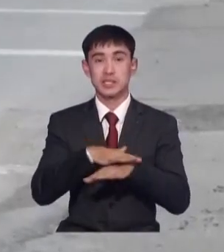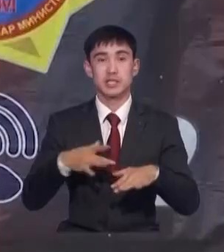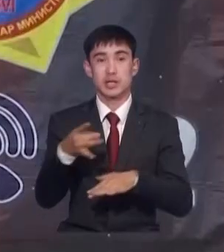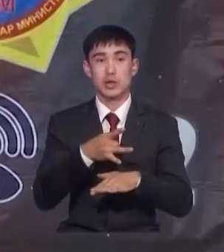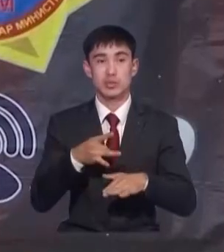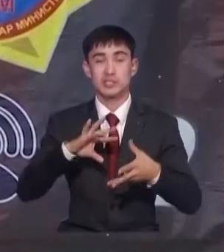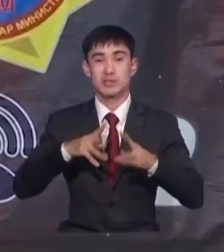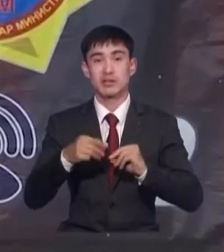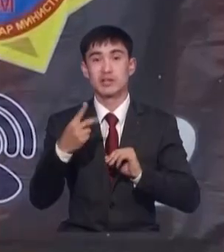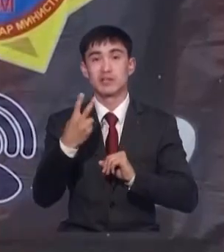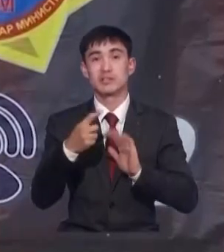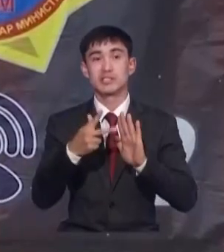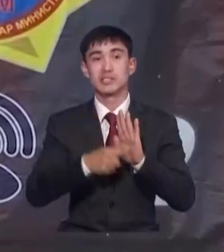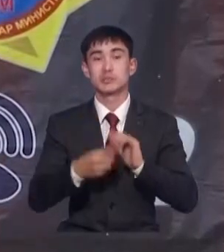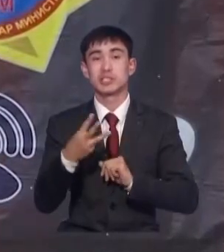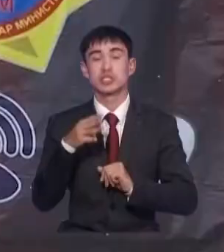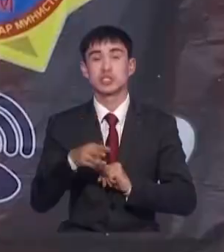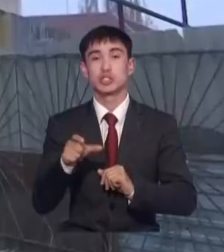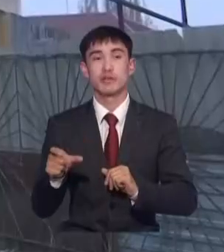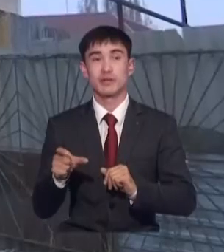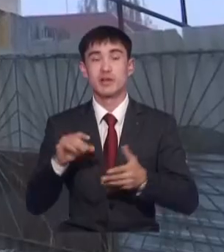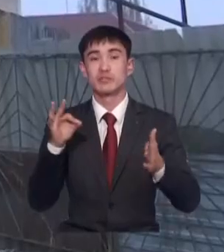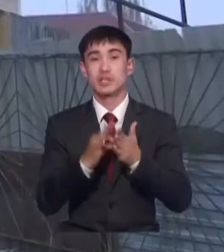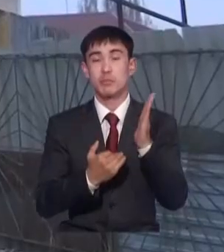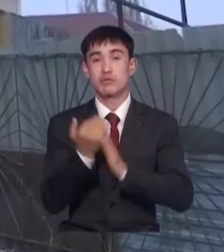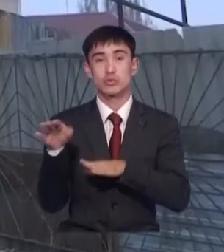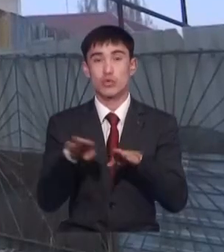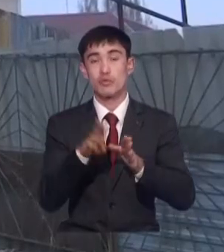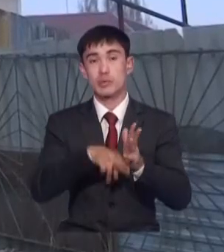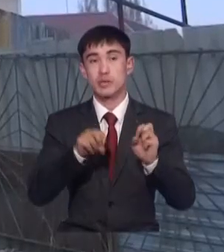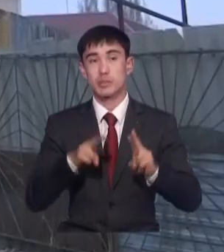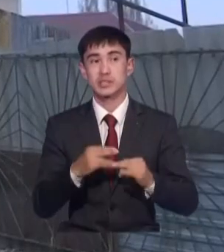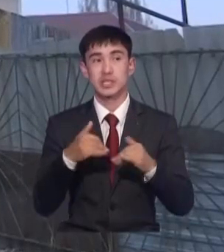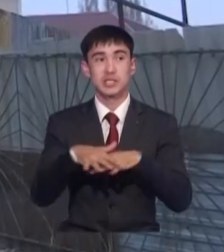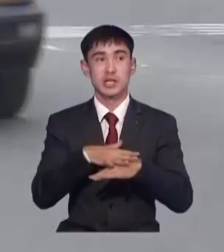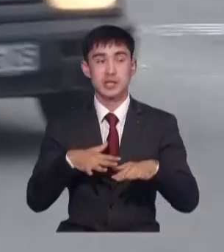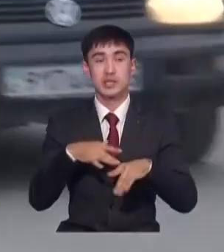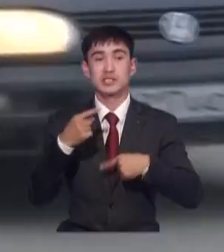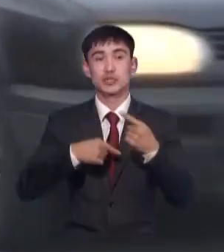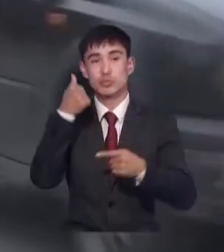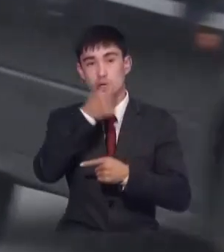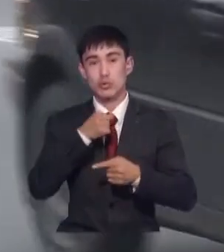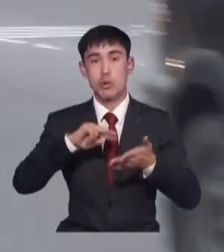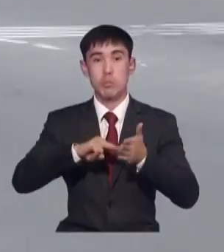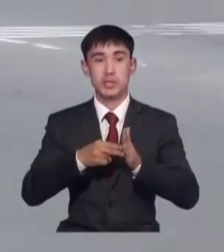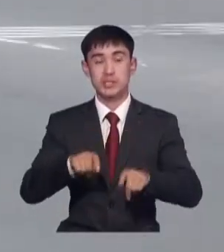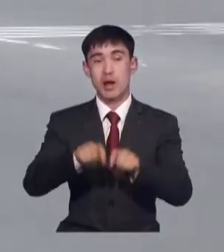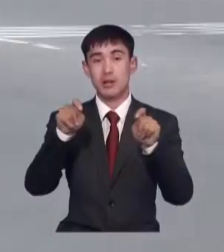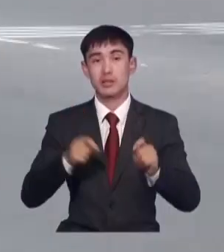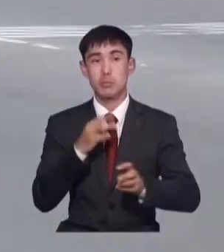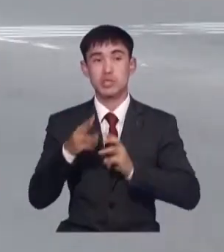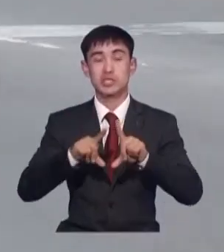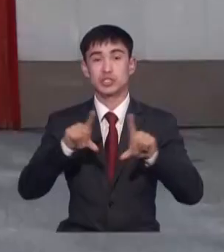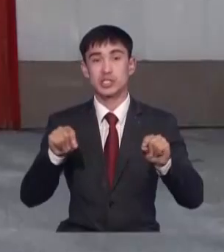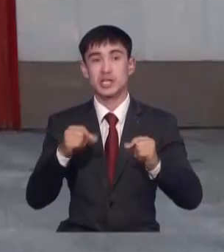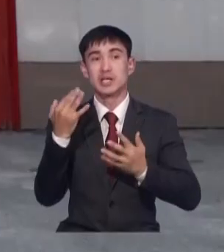района составляет 273 тысячи человек. В целях повышения уровня безопасности населения в следующем году планируется открытие пожарной